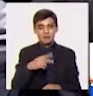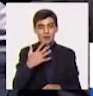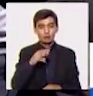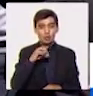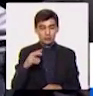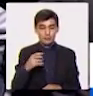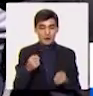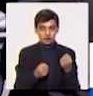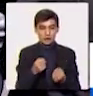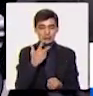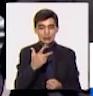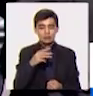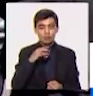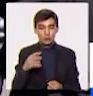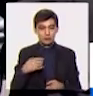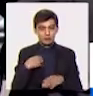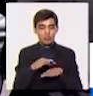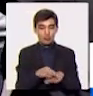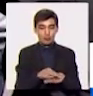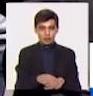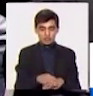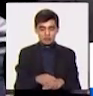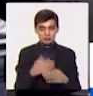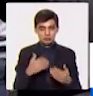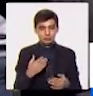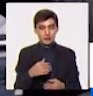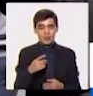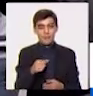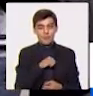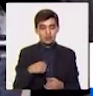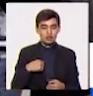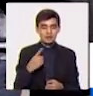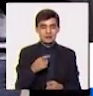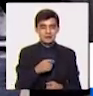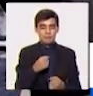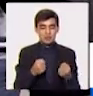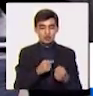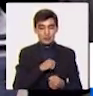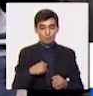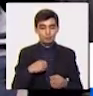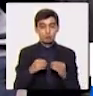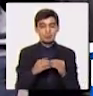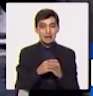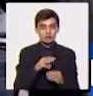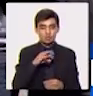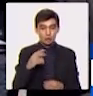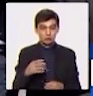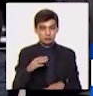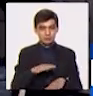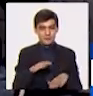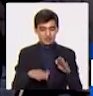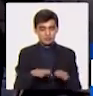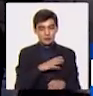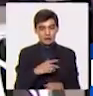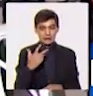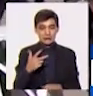машинамен 3 ақ тонна бізге положен екен тасуғаш. А машинаның өзі 15 тонна вестетеді. Егер омен біз 3 ақ тонна таситын